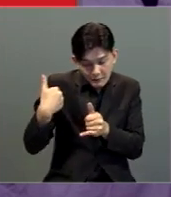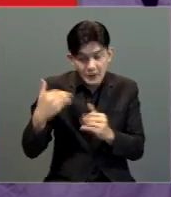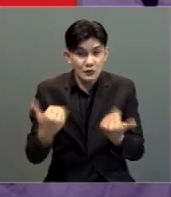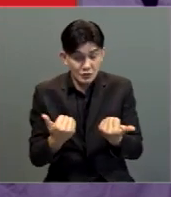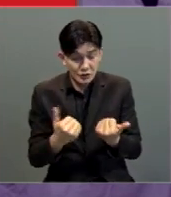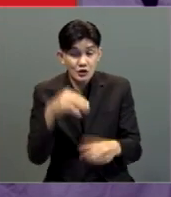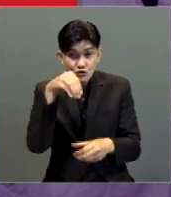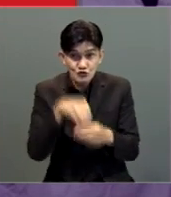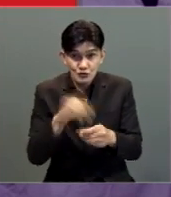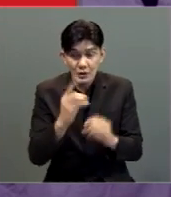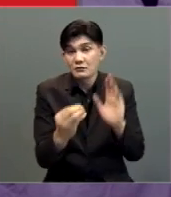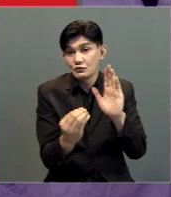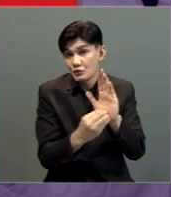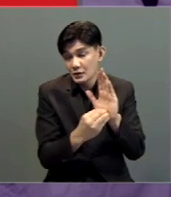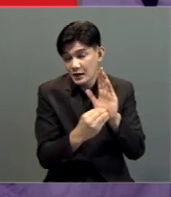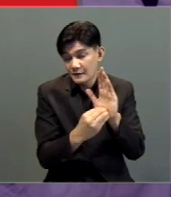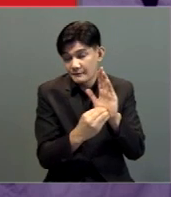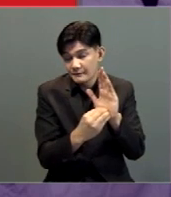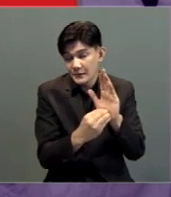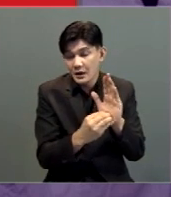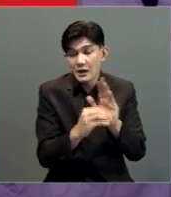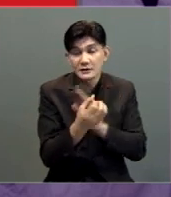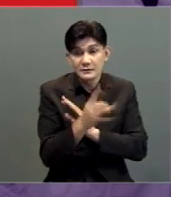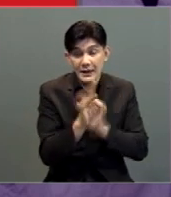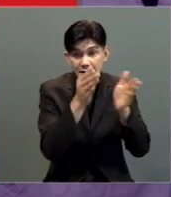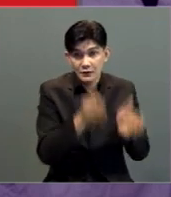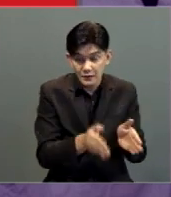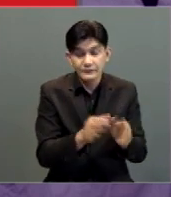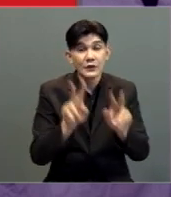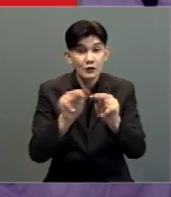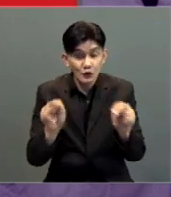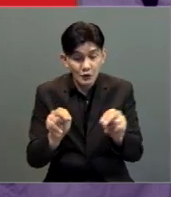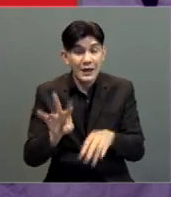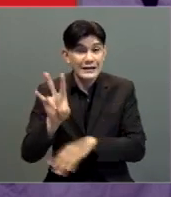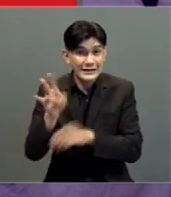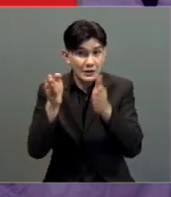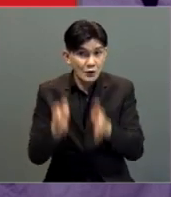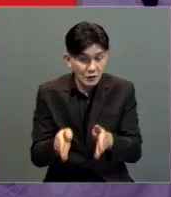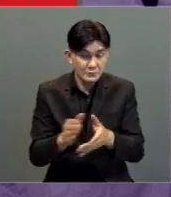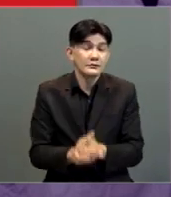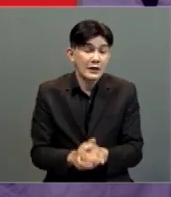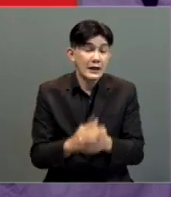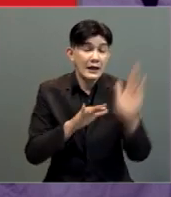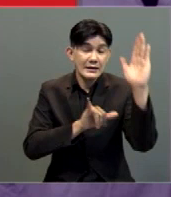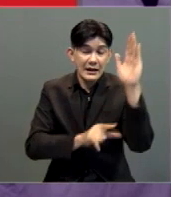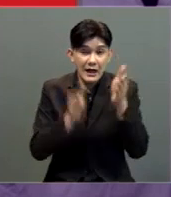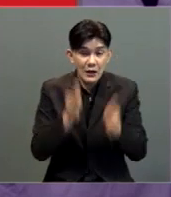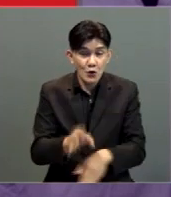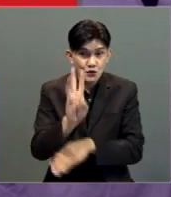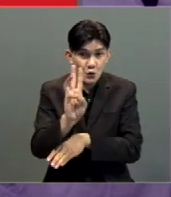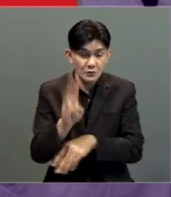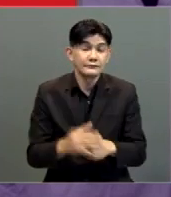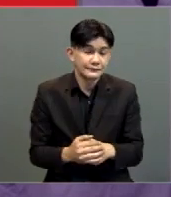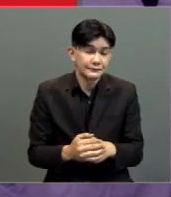ใหญ่กอยู่ในพื้นที่กรงเทพมหานครจำนวน 18 คนโนทะบุรี 7 คน และจัหวดยะลา 6 คน